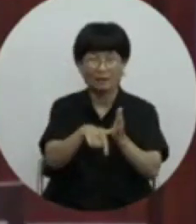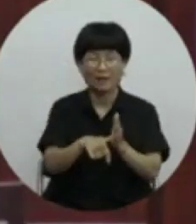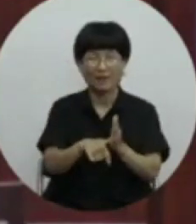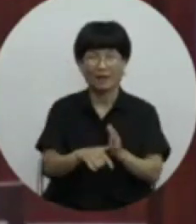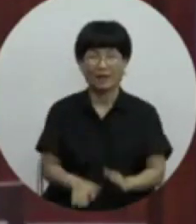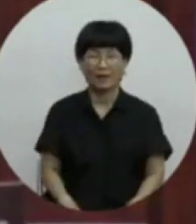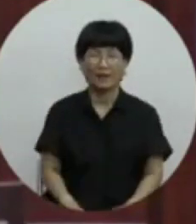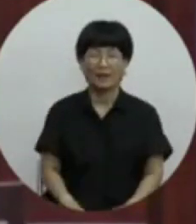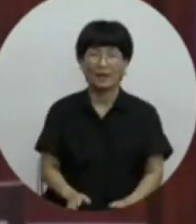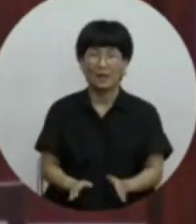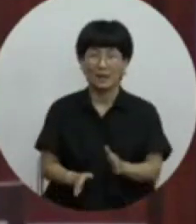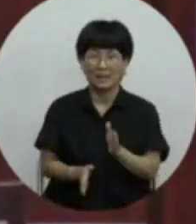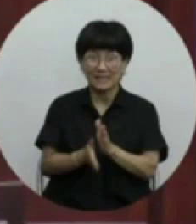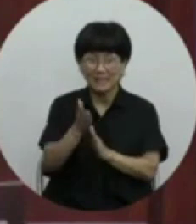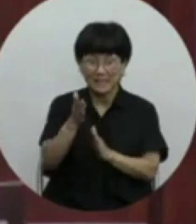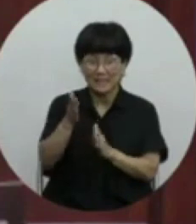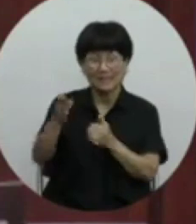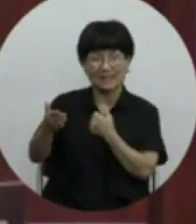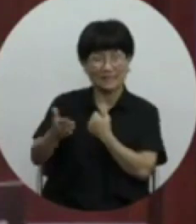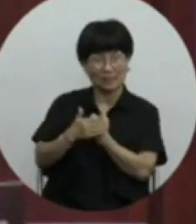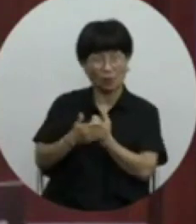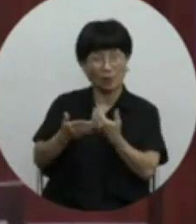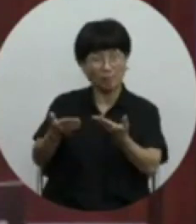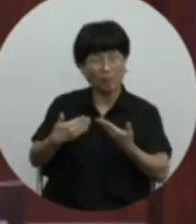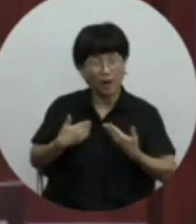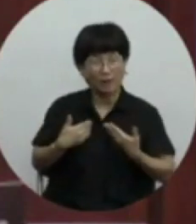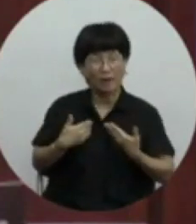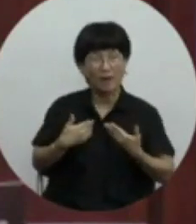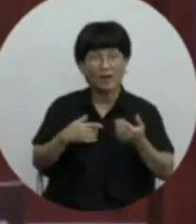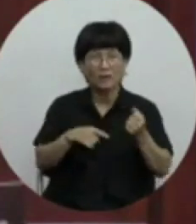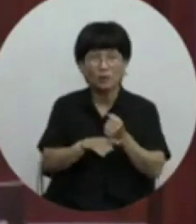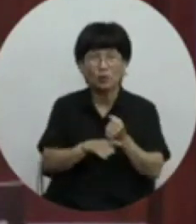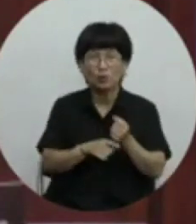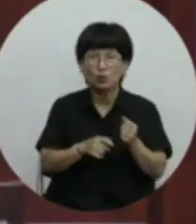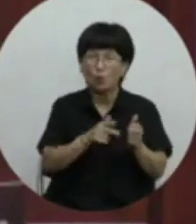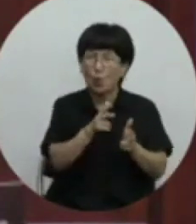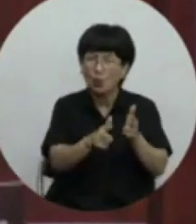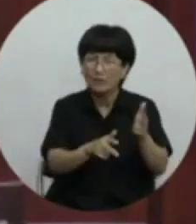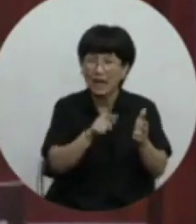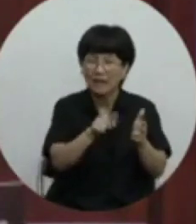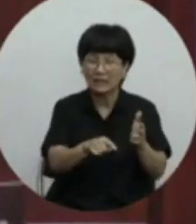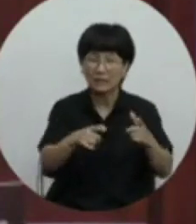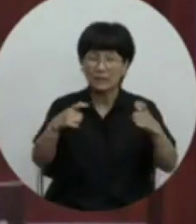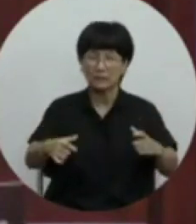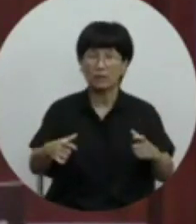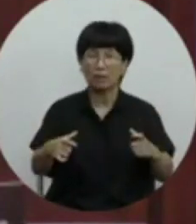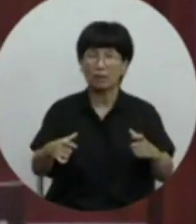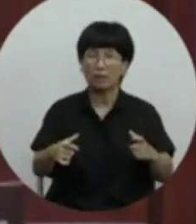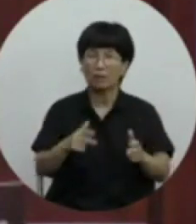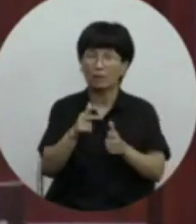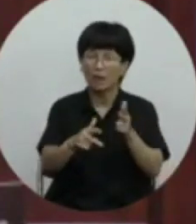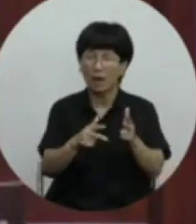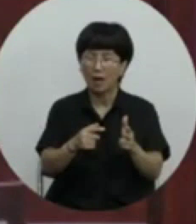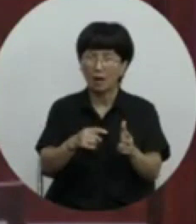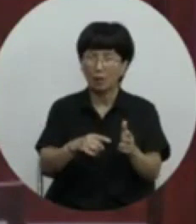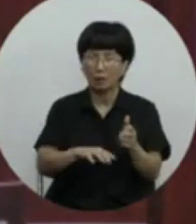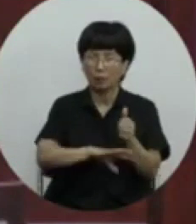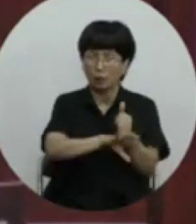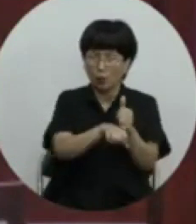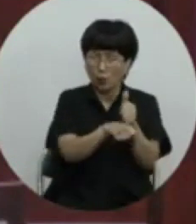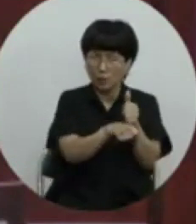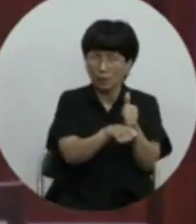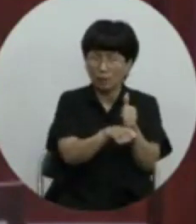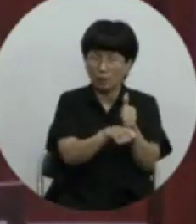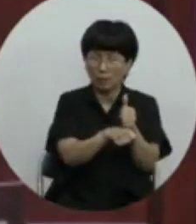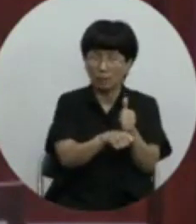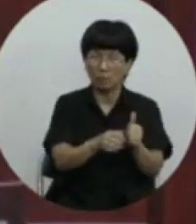시의 지원을 받으며 이윤 추구 근거를 확보한 공사가 지역의 개발 사업을 독점하는 사태가 올 수